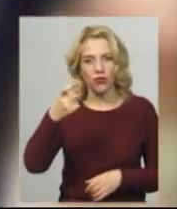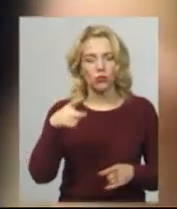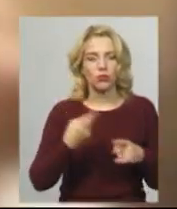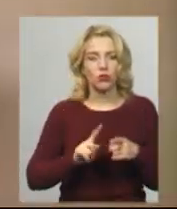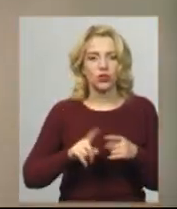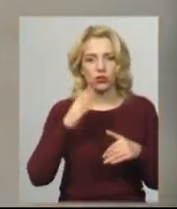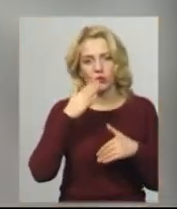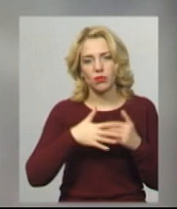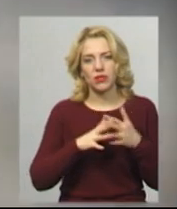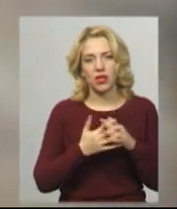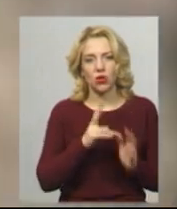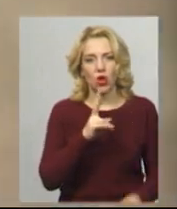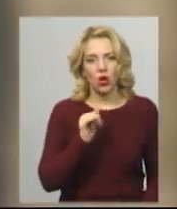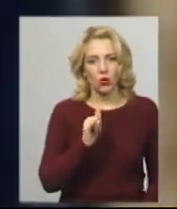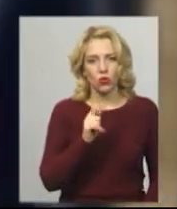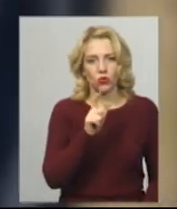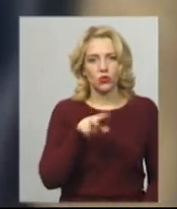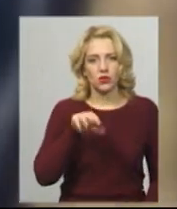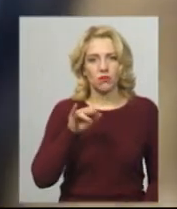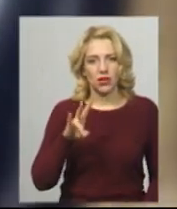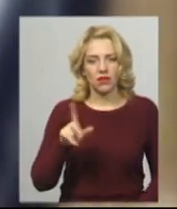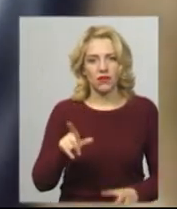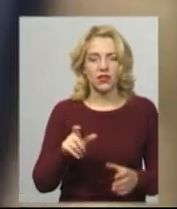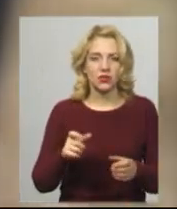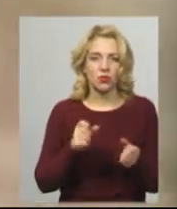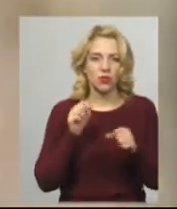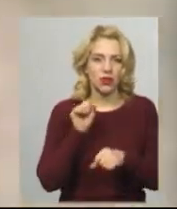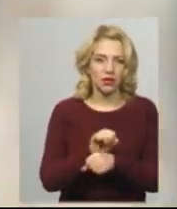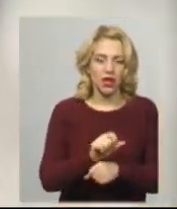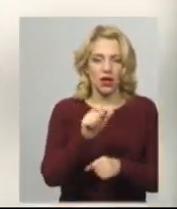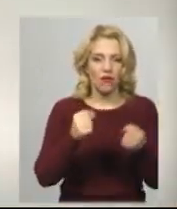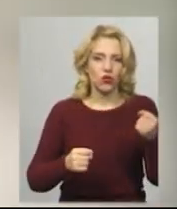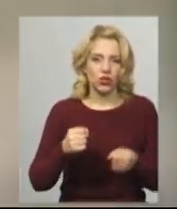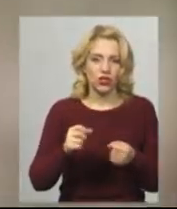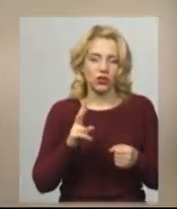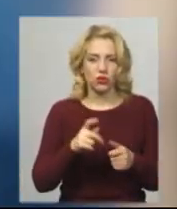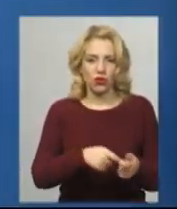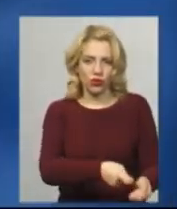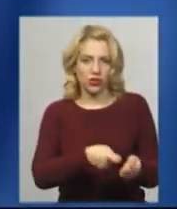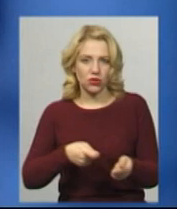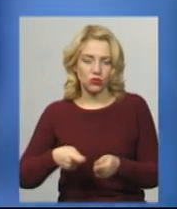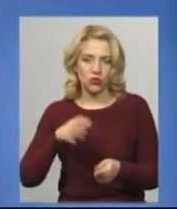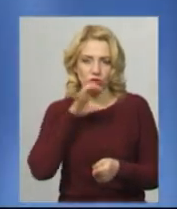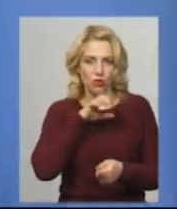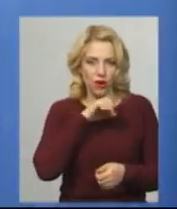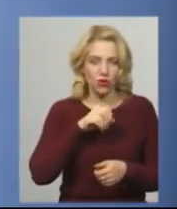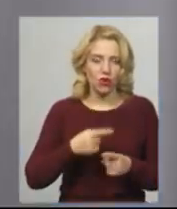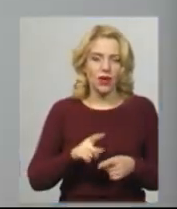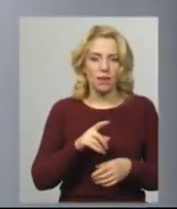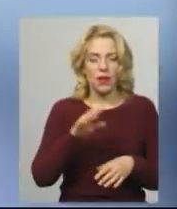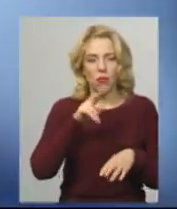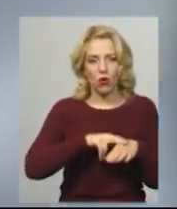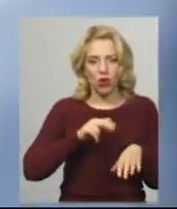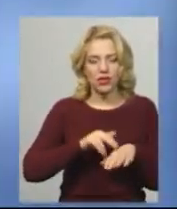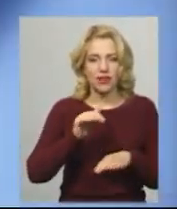про те, що поблизу села Кузьмин він зупинив водія автівки, який тягнув прив'язану до машини машини собаку. Поліція факт знущання над